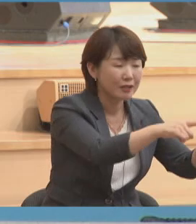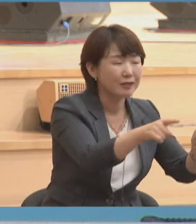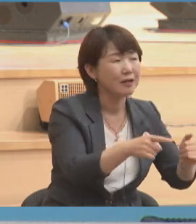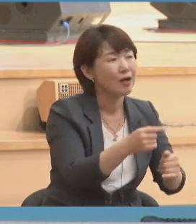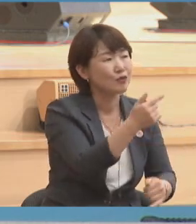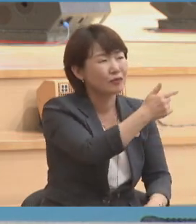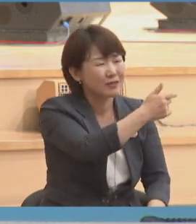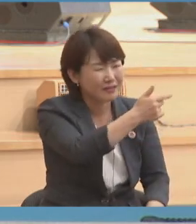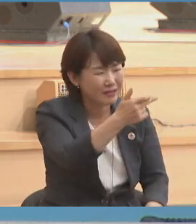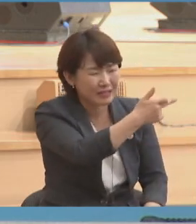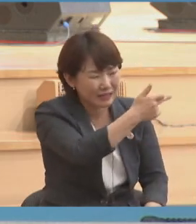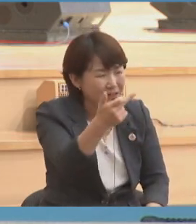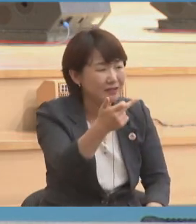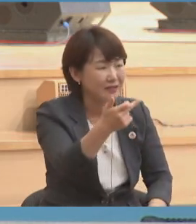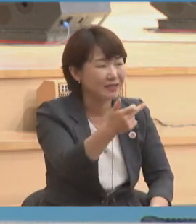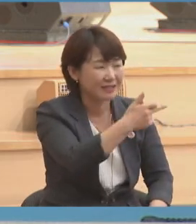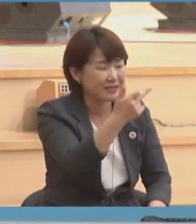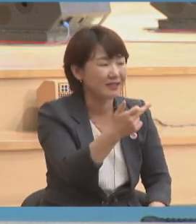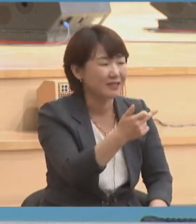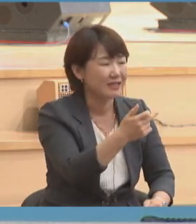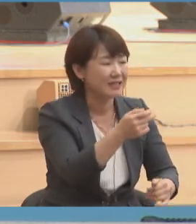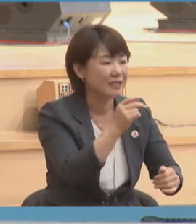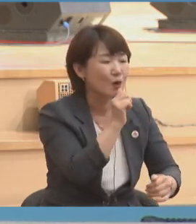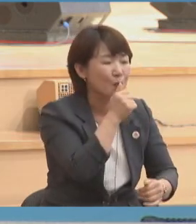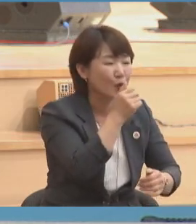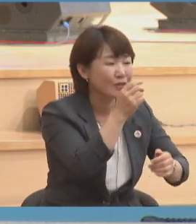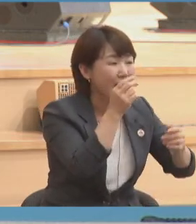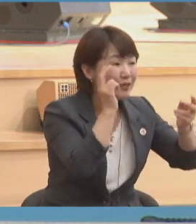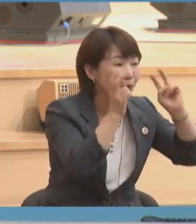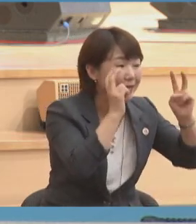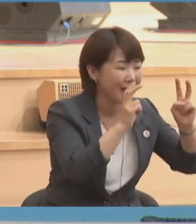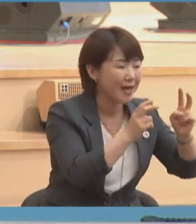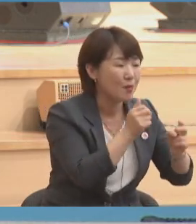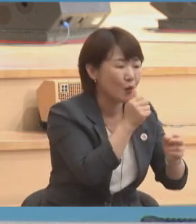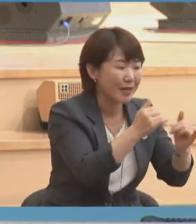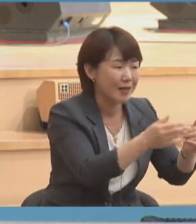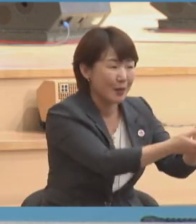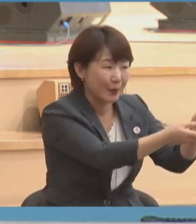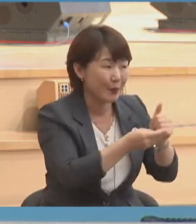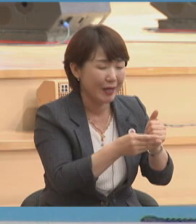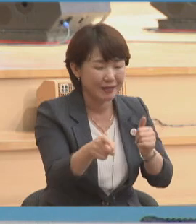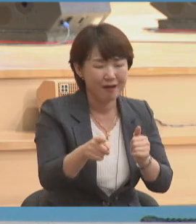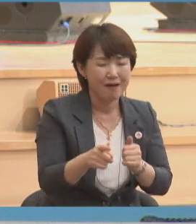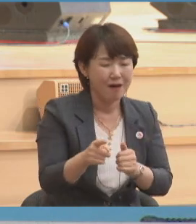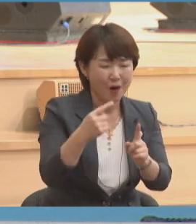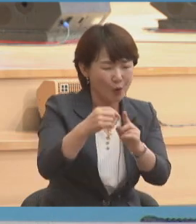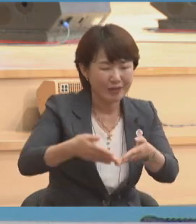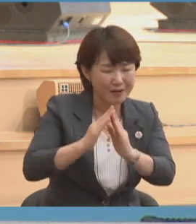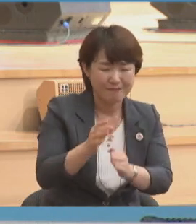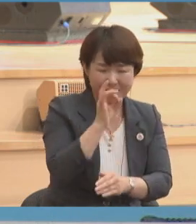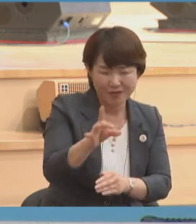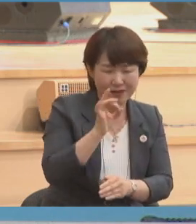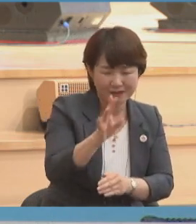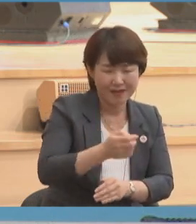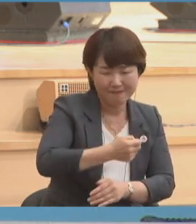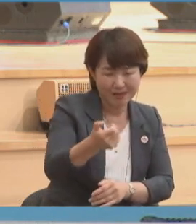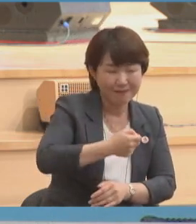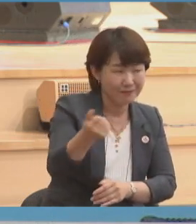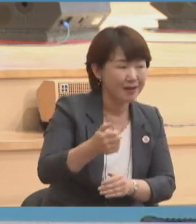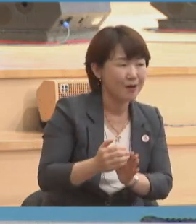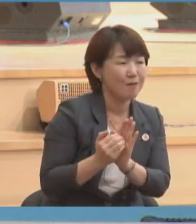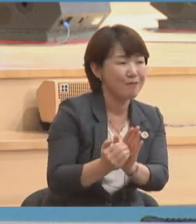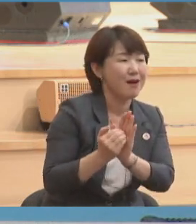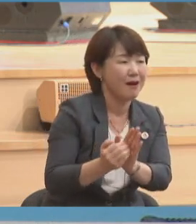유명 변호사를 앞세우고는 이 교회가 이 지역에 못 들어오도록 반대하고 있었던 상황이었습니다. 교회는 무슨 뾰족한 수가 있냐,